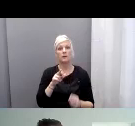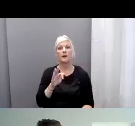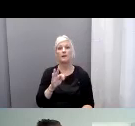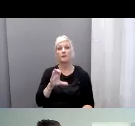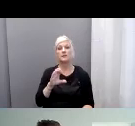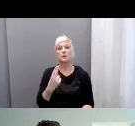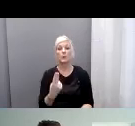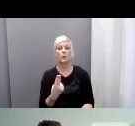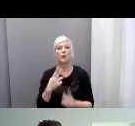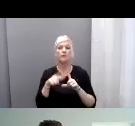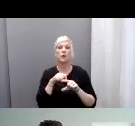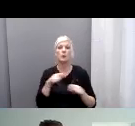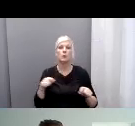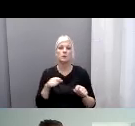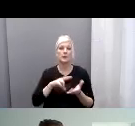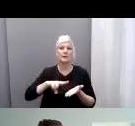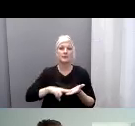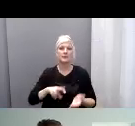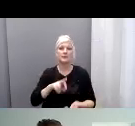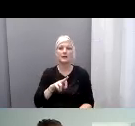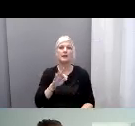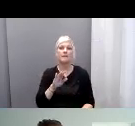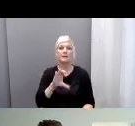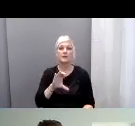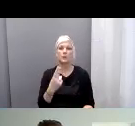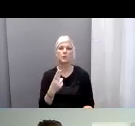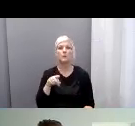förbundskansli på rfsu.se